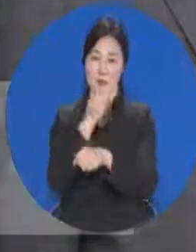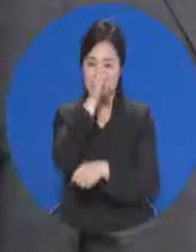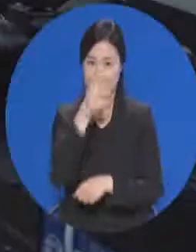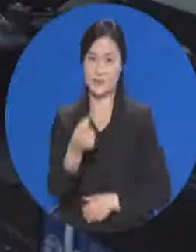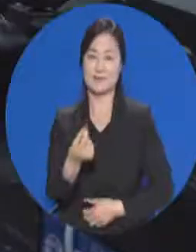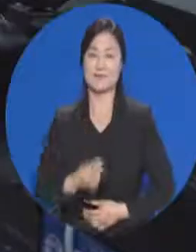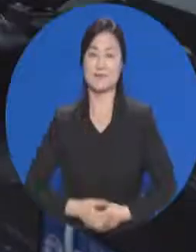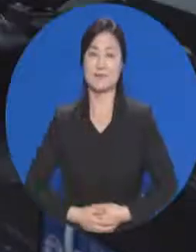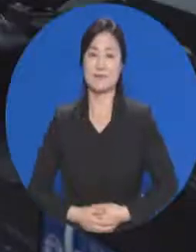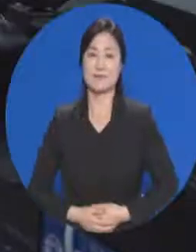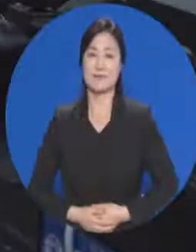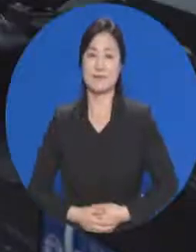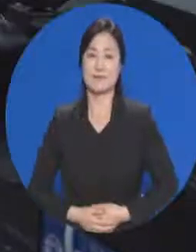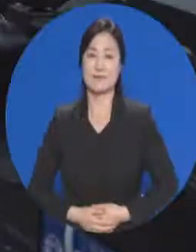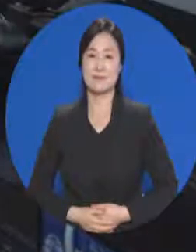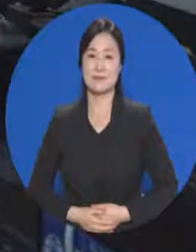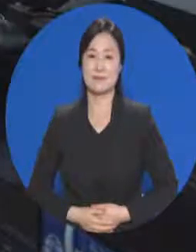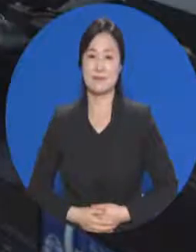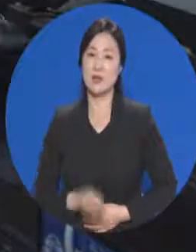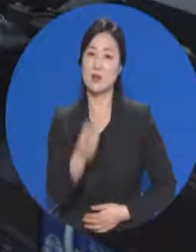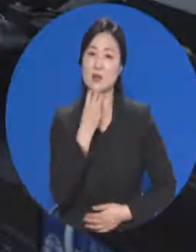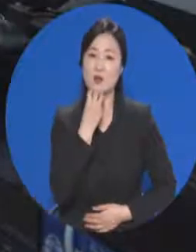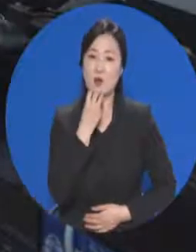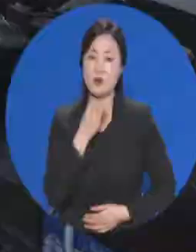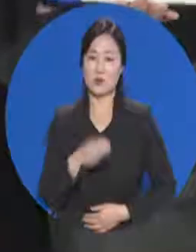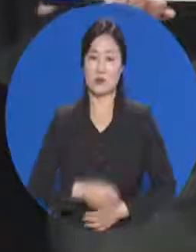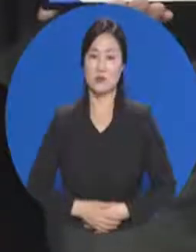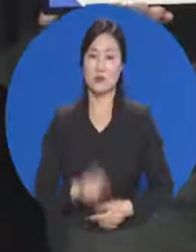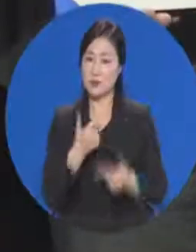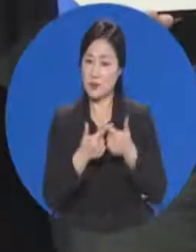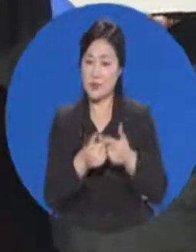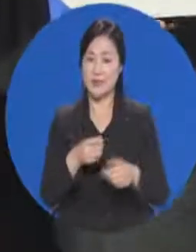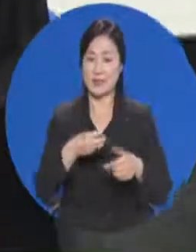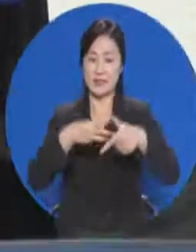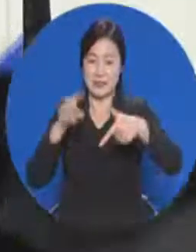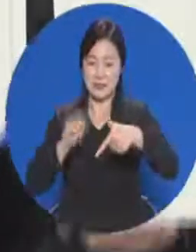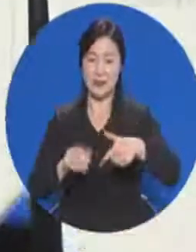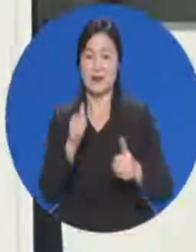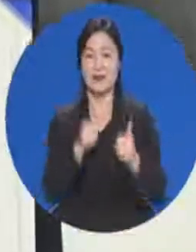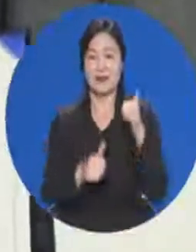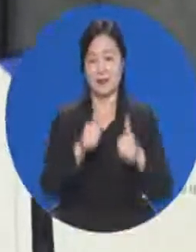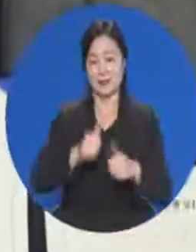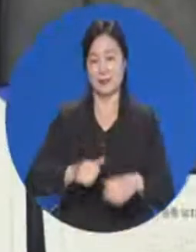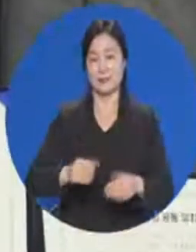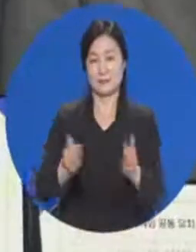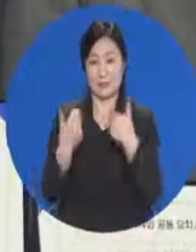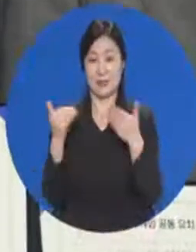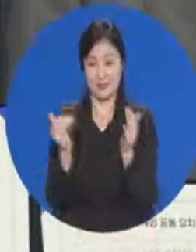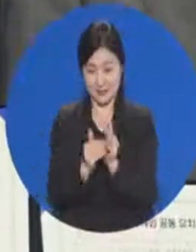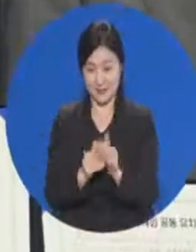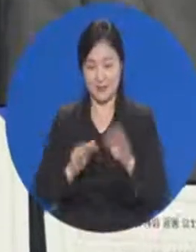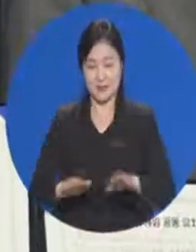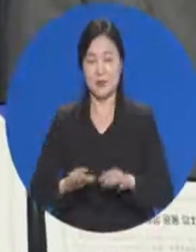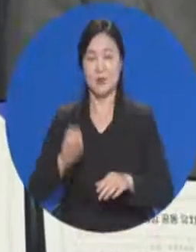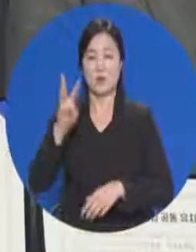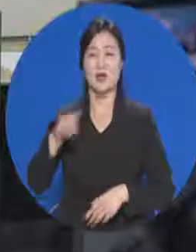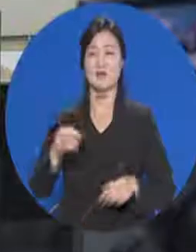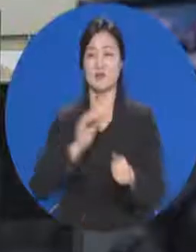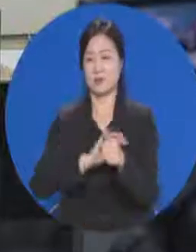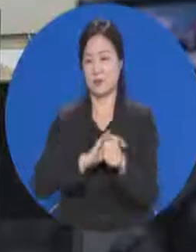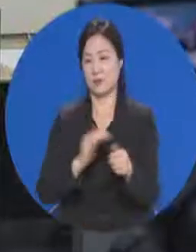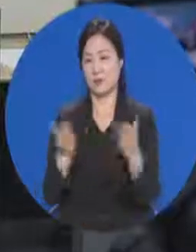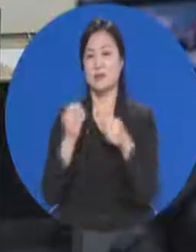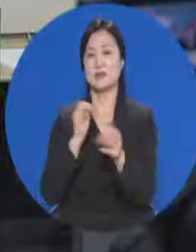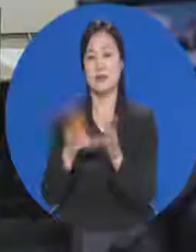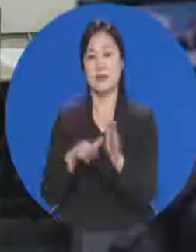것이다. 서울과 부산, 인천이 아시안게임을 치렀고 이제는 광주와 대구도 할 때가 됐다. 그리고 함께한다면 남다른